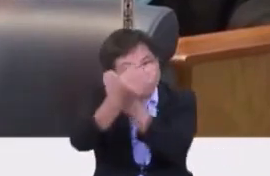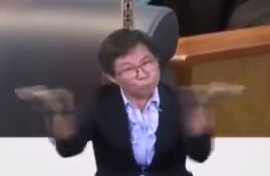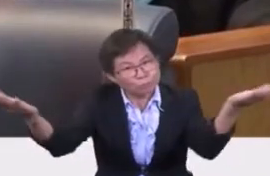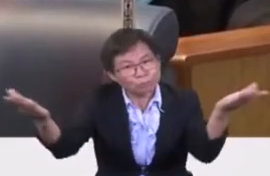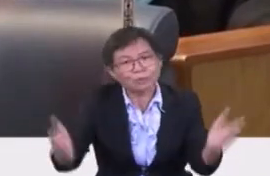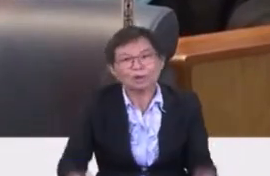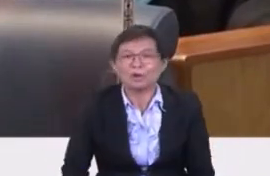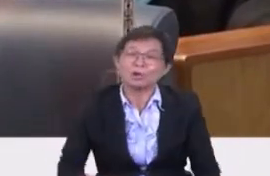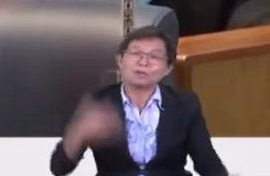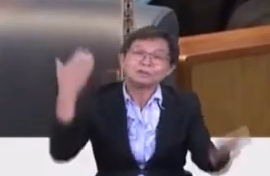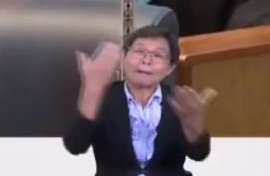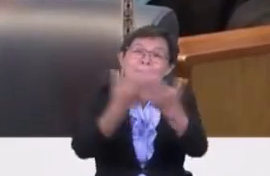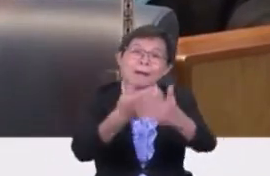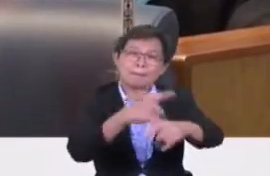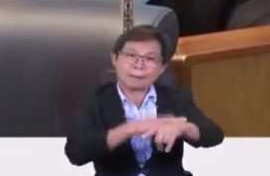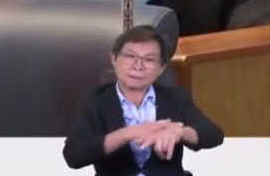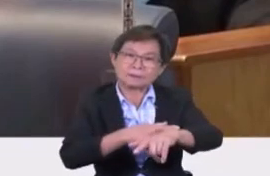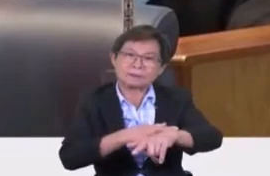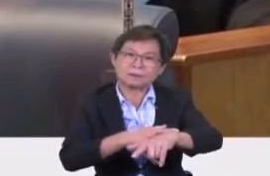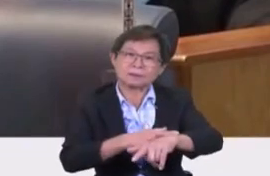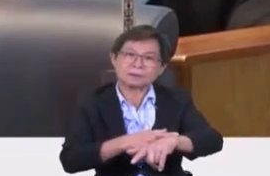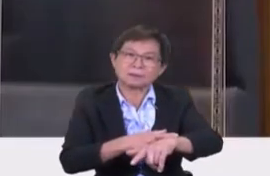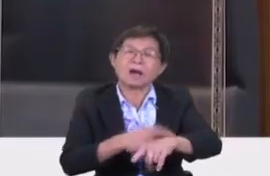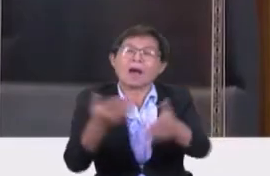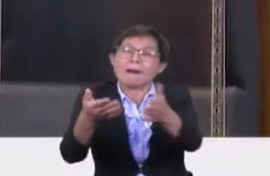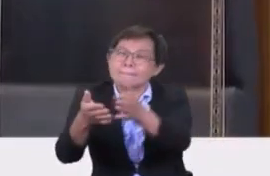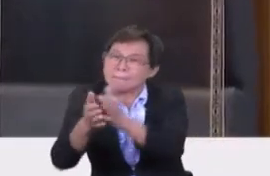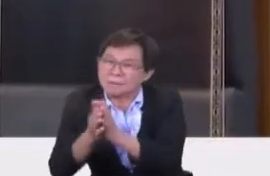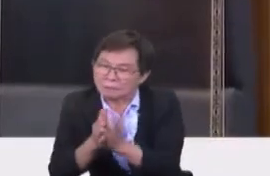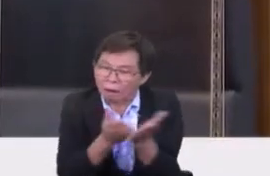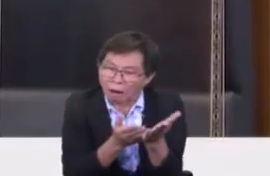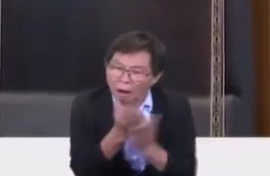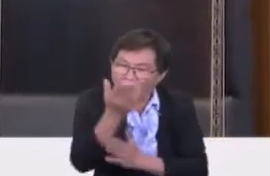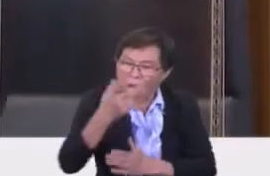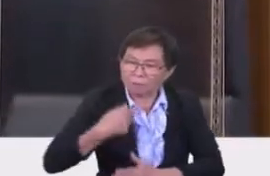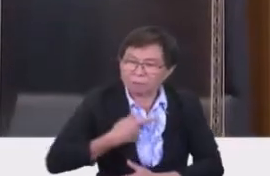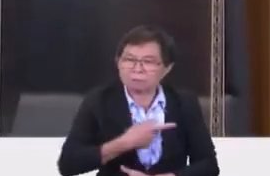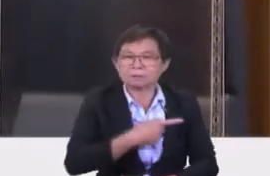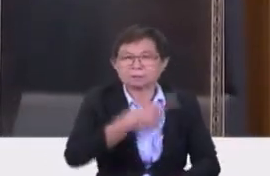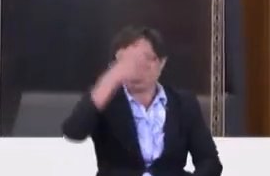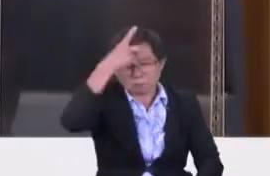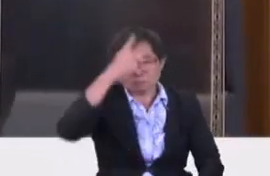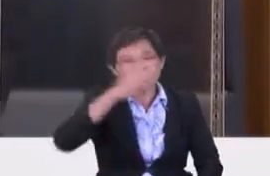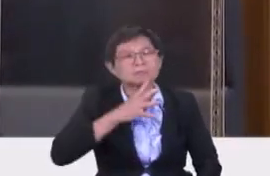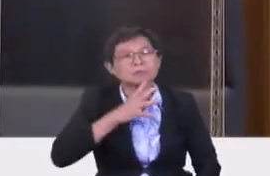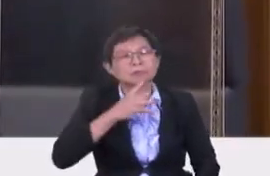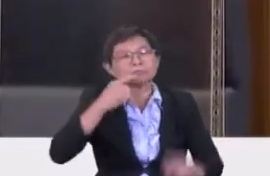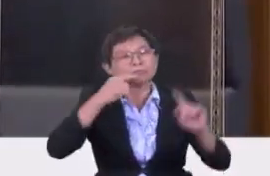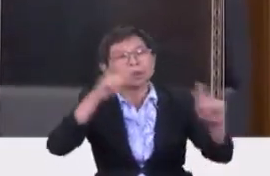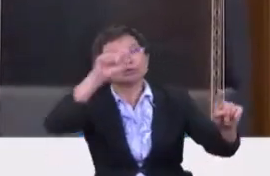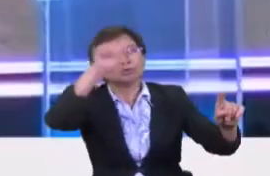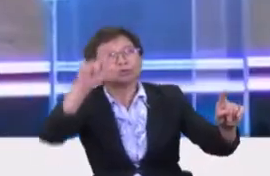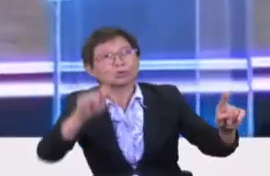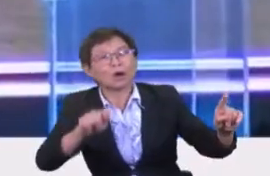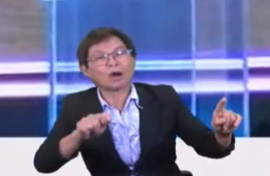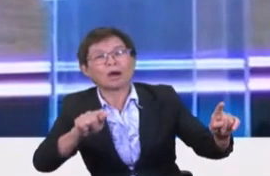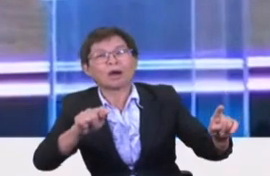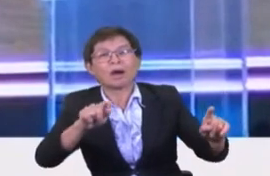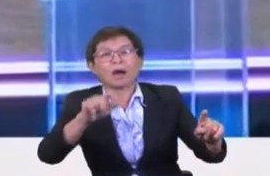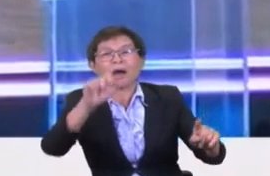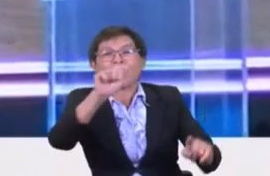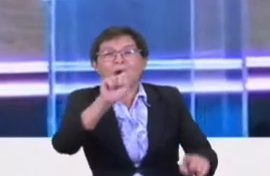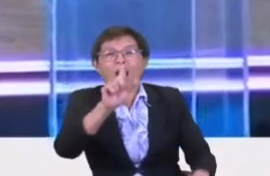ini sudah sampai masanya bagi kita untuk menuntut hak kita data masih di menyatakan demikian bagi menjawab soalan tambahan Aduh